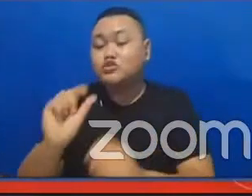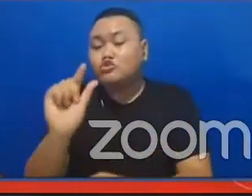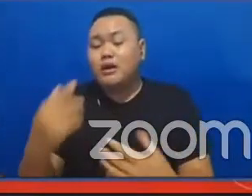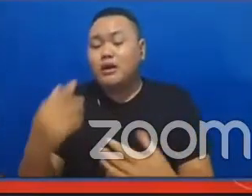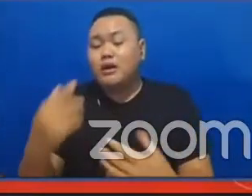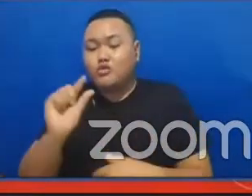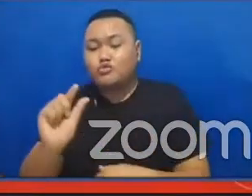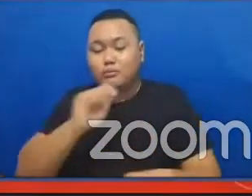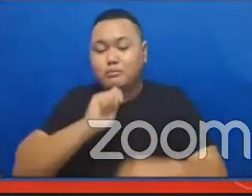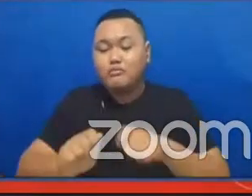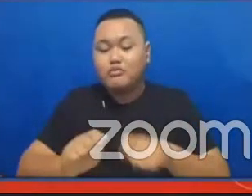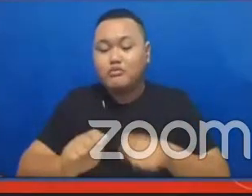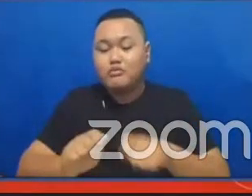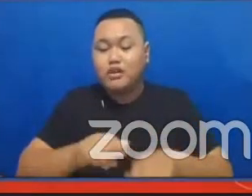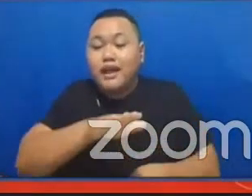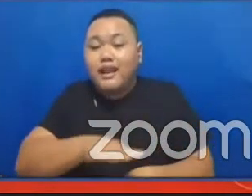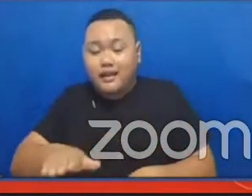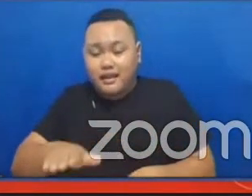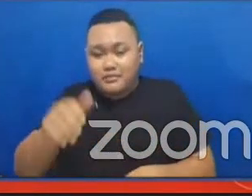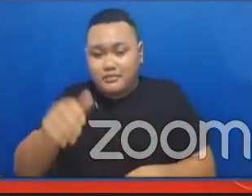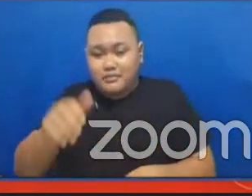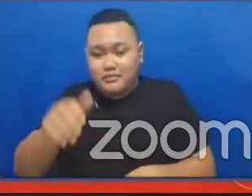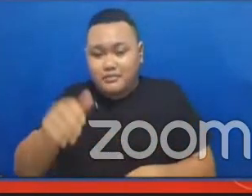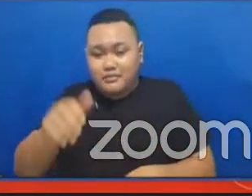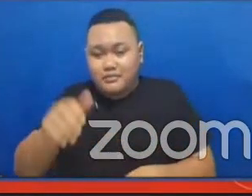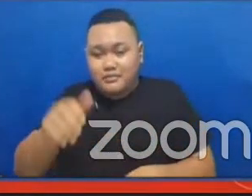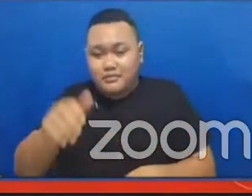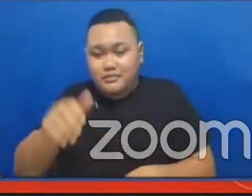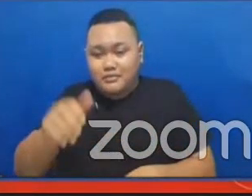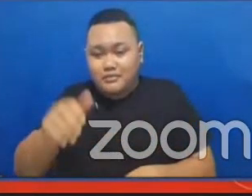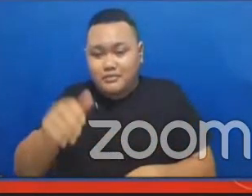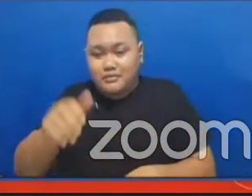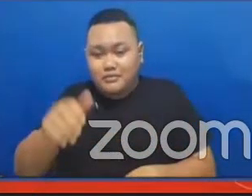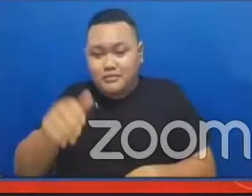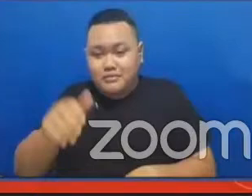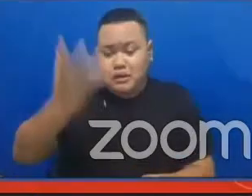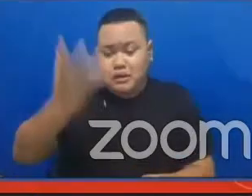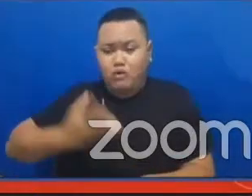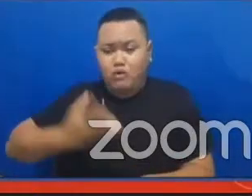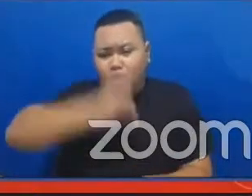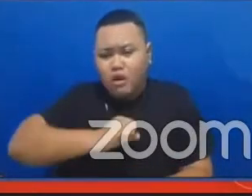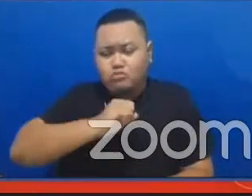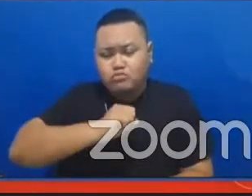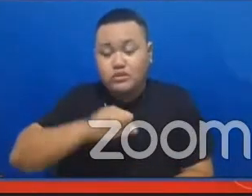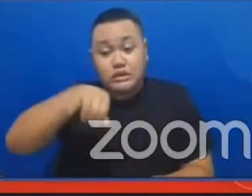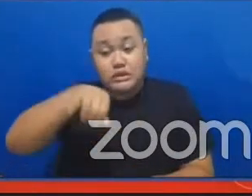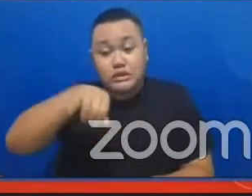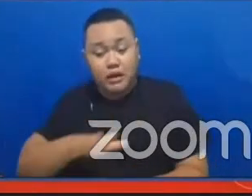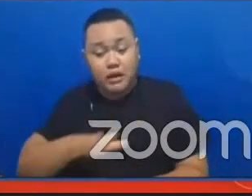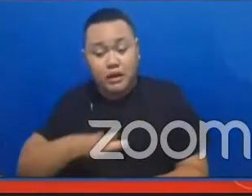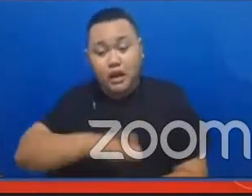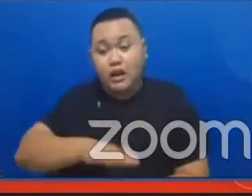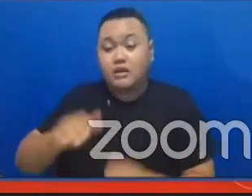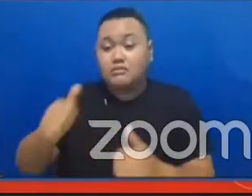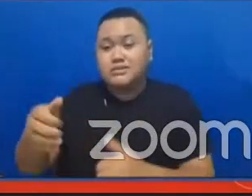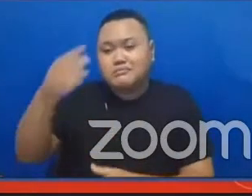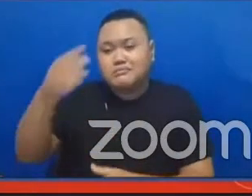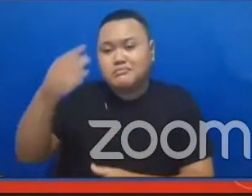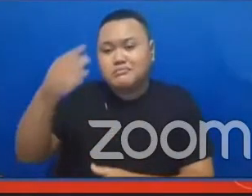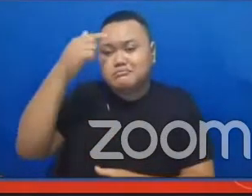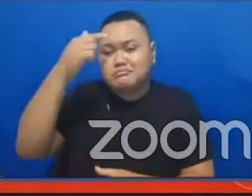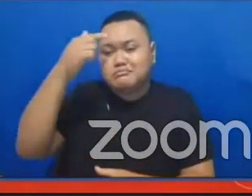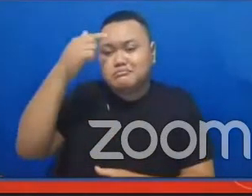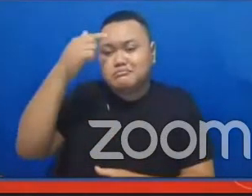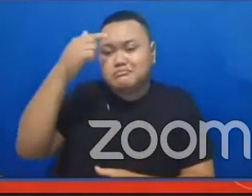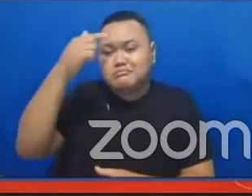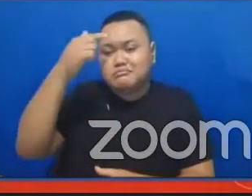kita betul-betul rasa ingin tahunya muncul sehingga belajar mereka betul-betul dengan